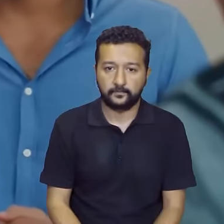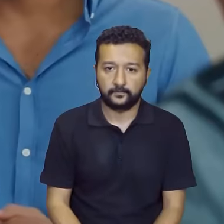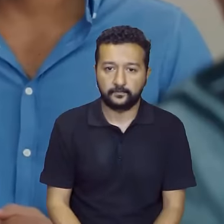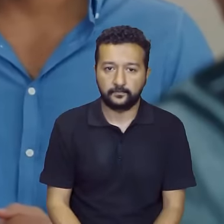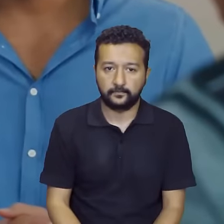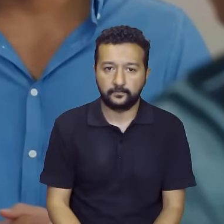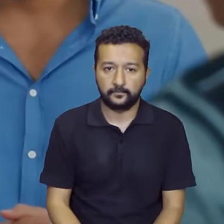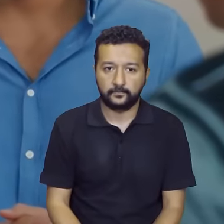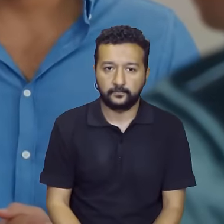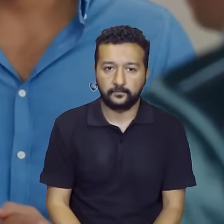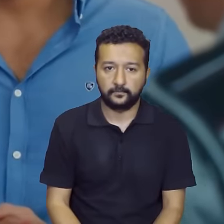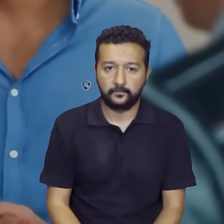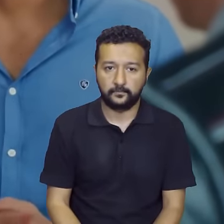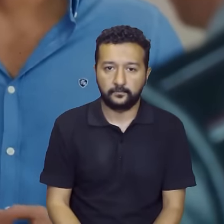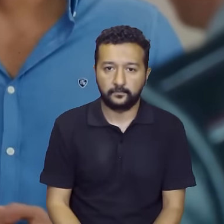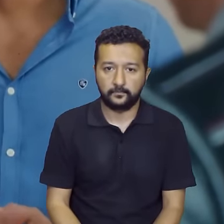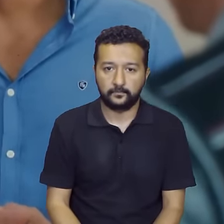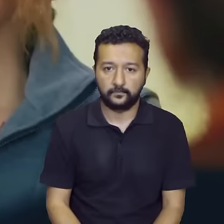Itır Tarık'a bakıp cesaretlendi.